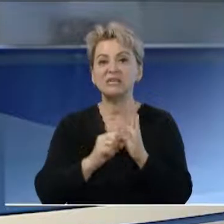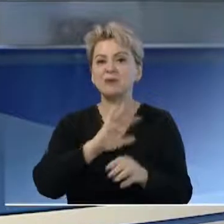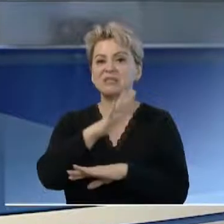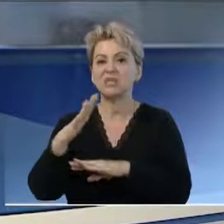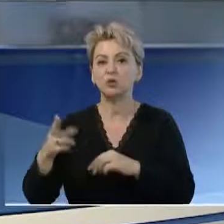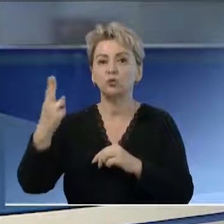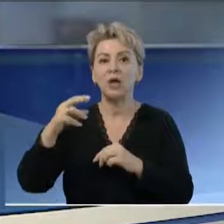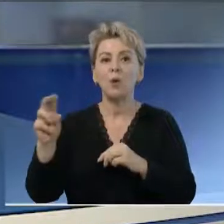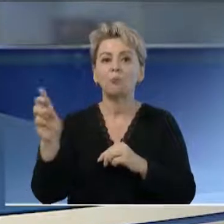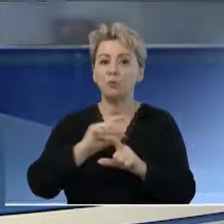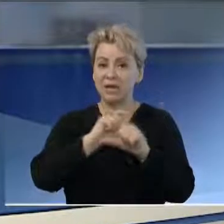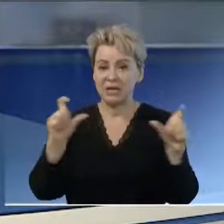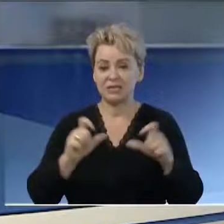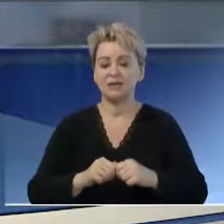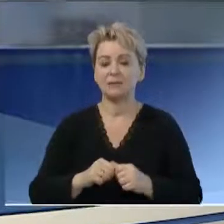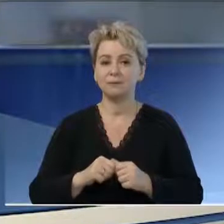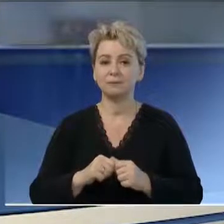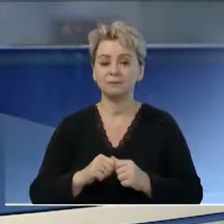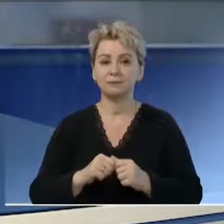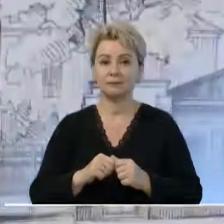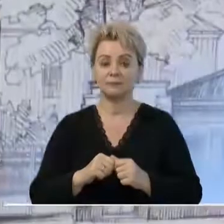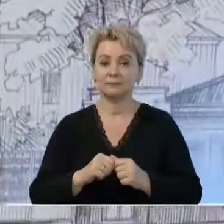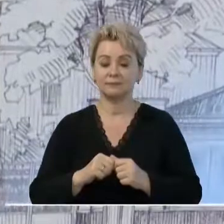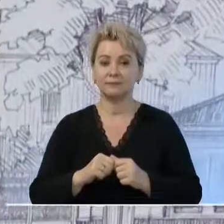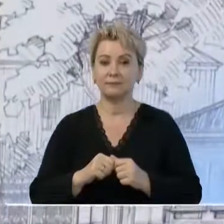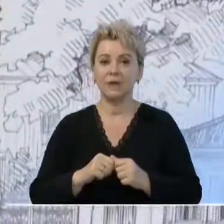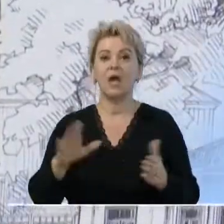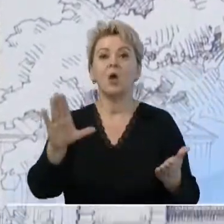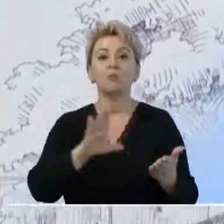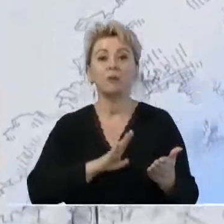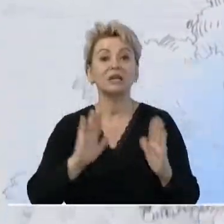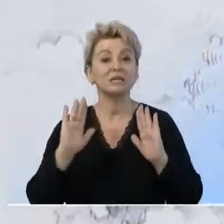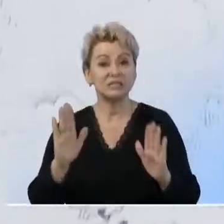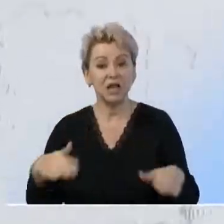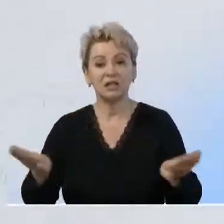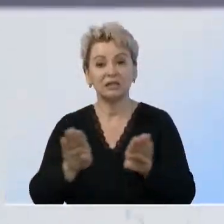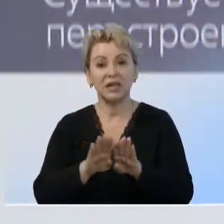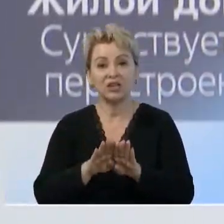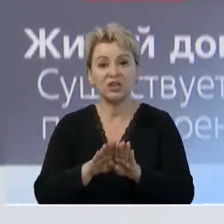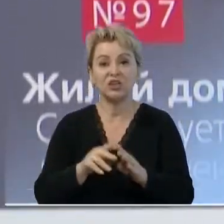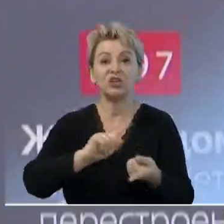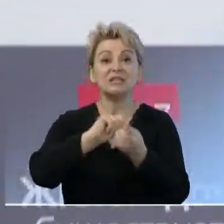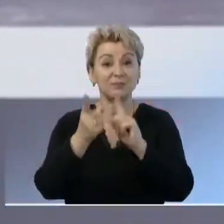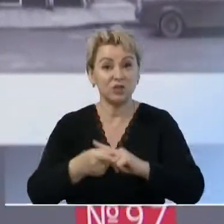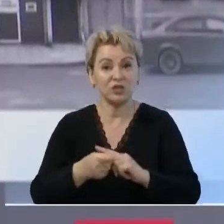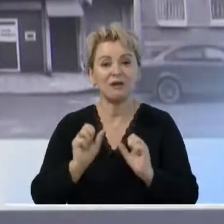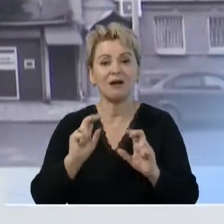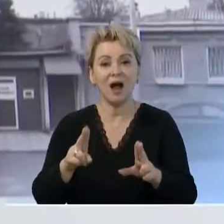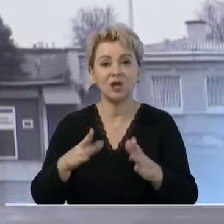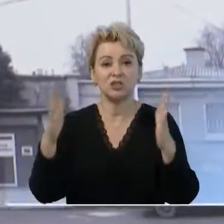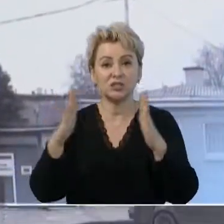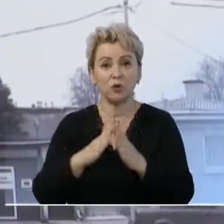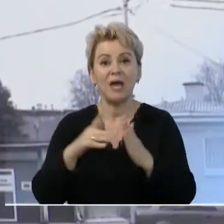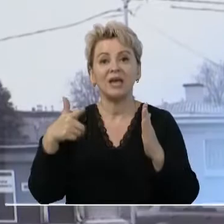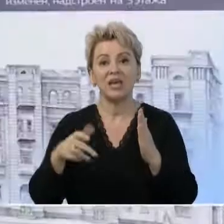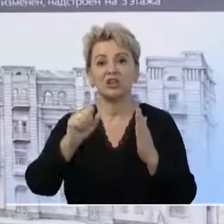Зимнем саду Донской публичной библиотеки. Было, стало, и таких разрушительных изменений, как с особняком